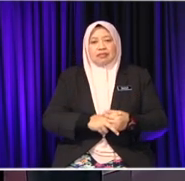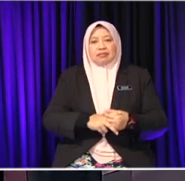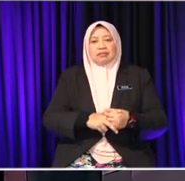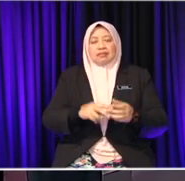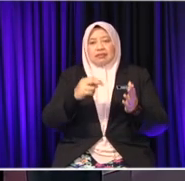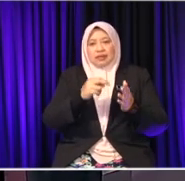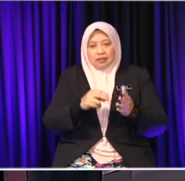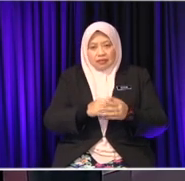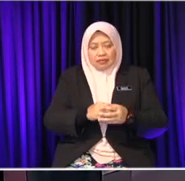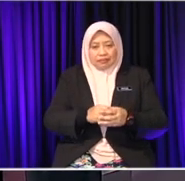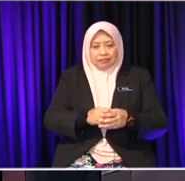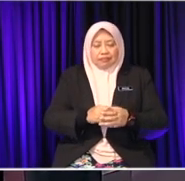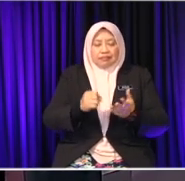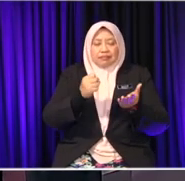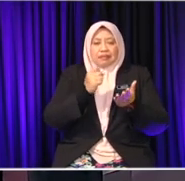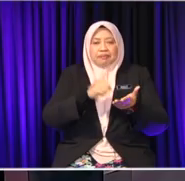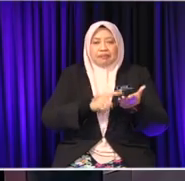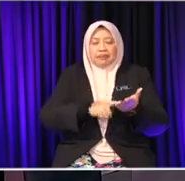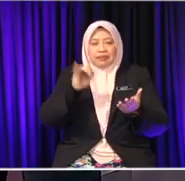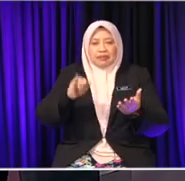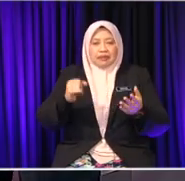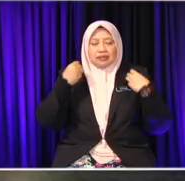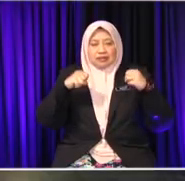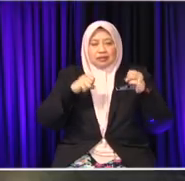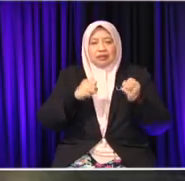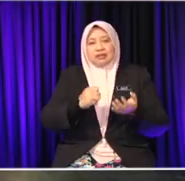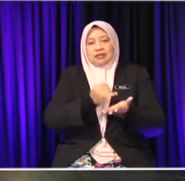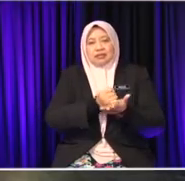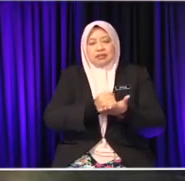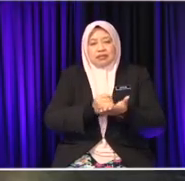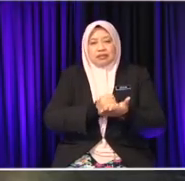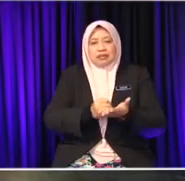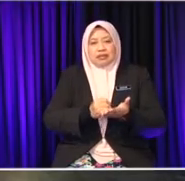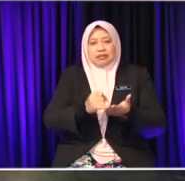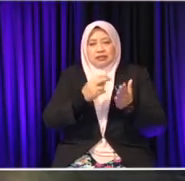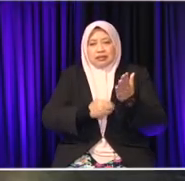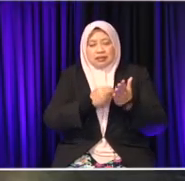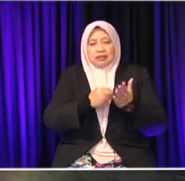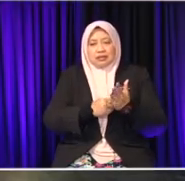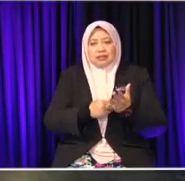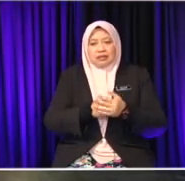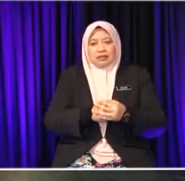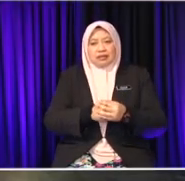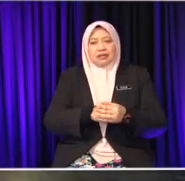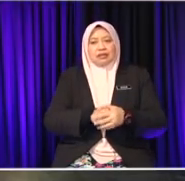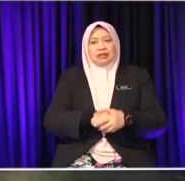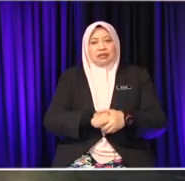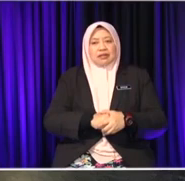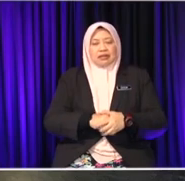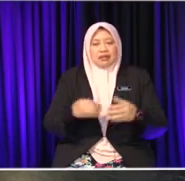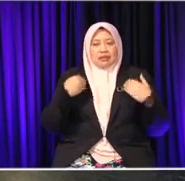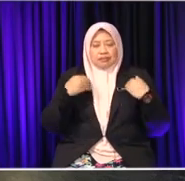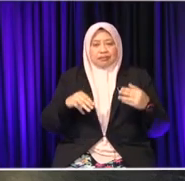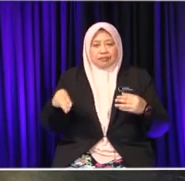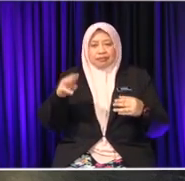untuk menetapkan keadaan primer Oke anak-anak di studio subuh belum kita cupu lagi